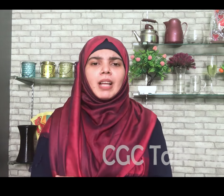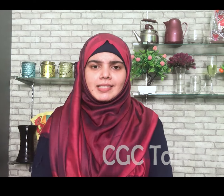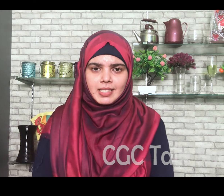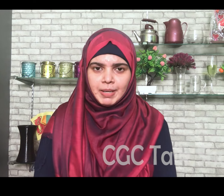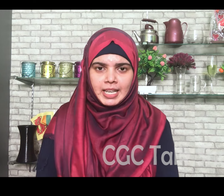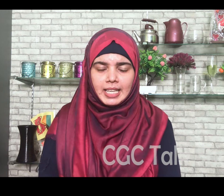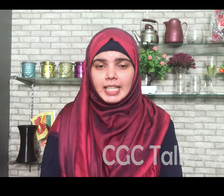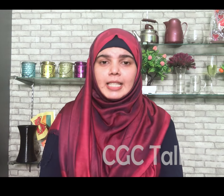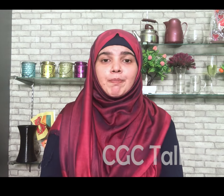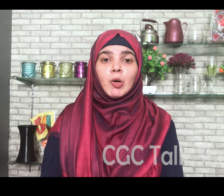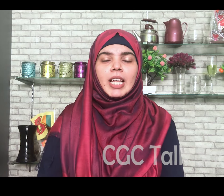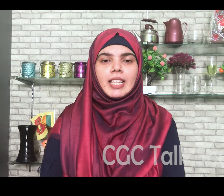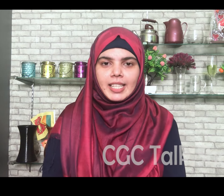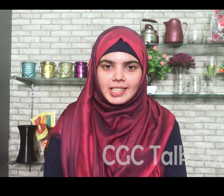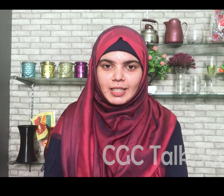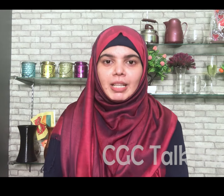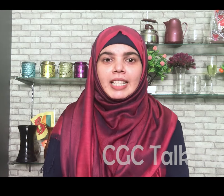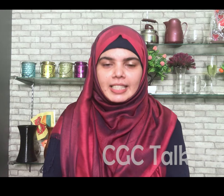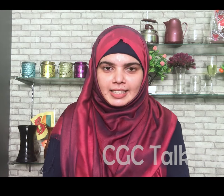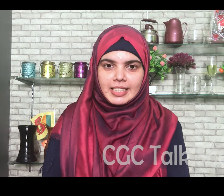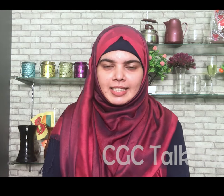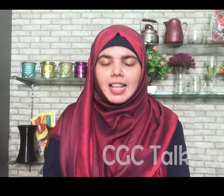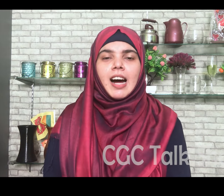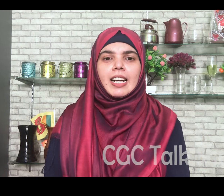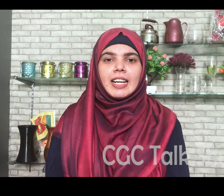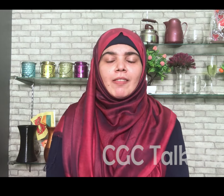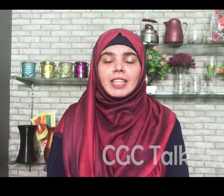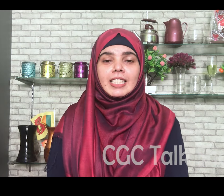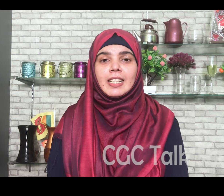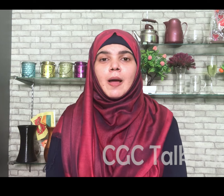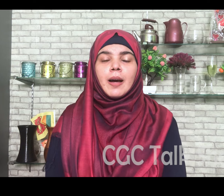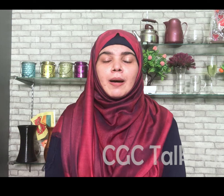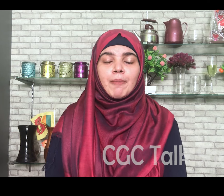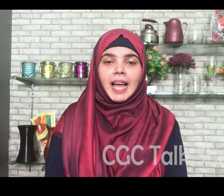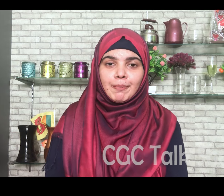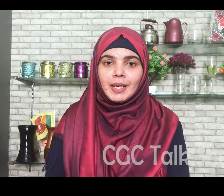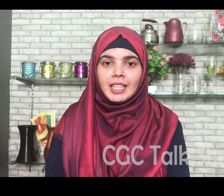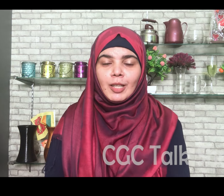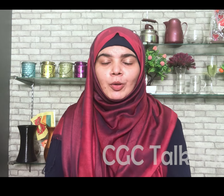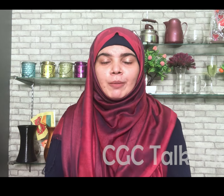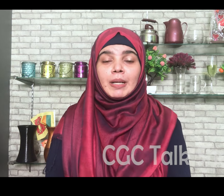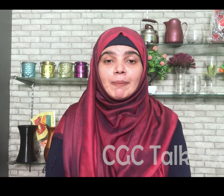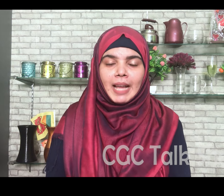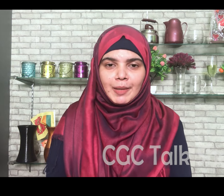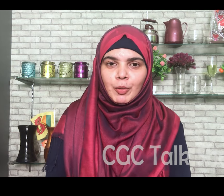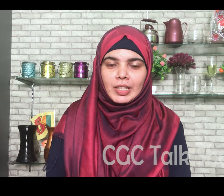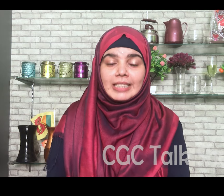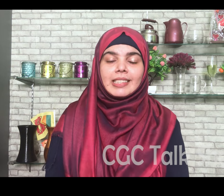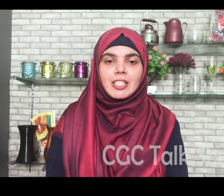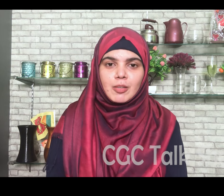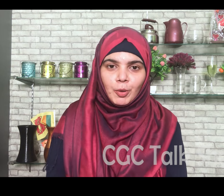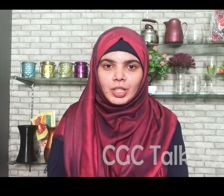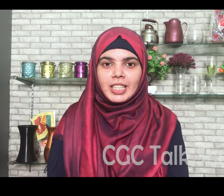இந்த போம் பிளாஸ்டுக்கு பின்னால இப்ப உள்ள இந்த அரசாங்கம் தான் இருந்தது. அழகா வந்து பிளான் பண்ணி ஒரு ப்ரீ பிளான்